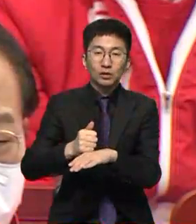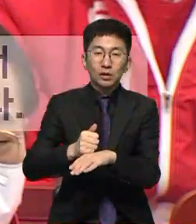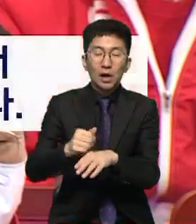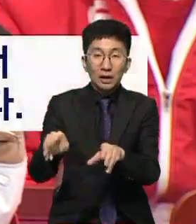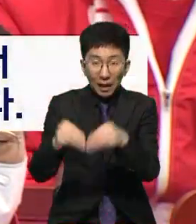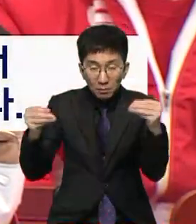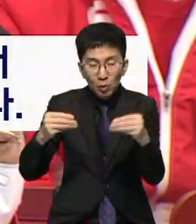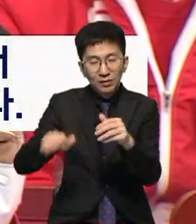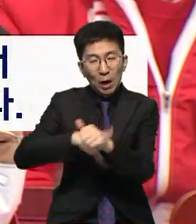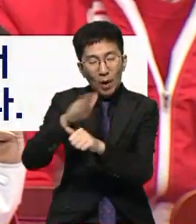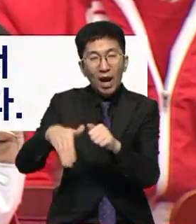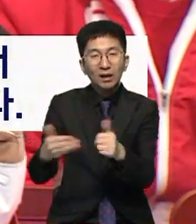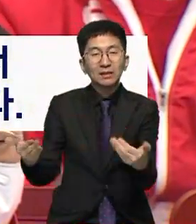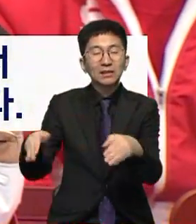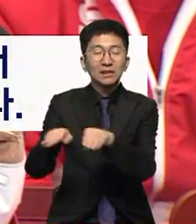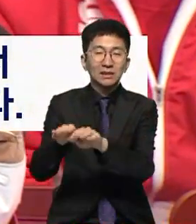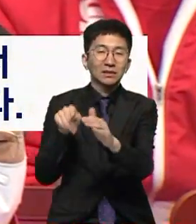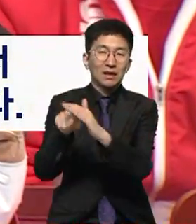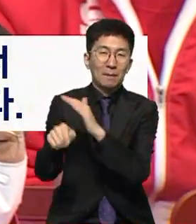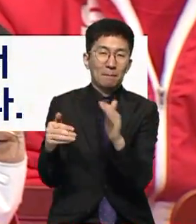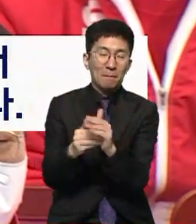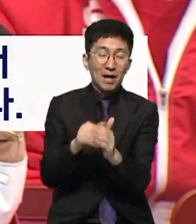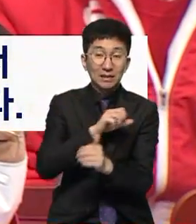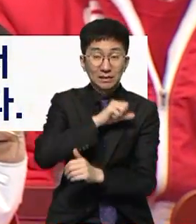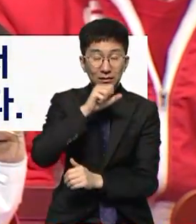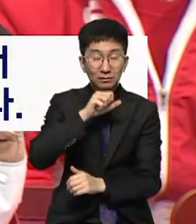참 뜨거운